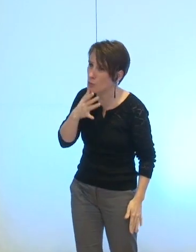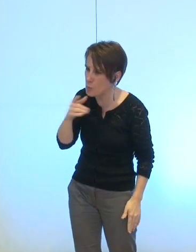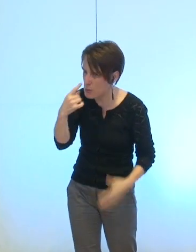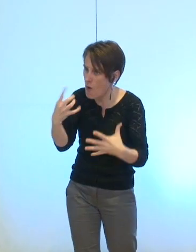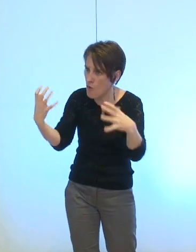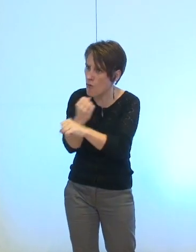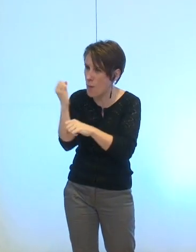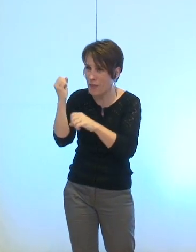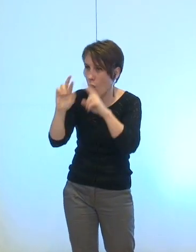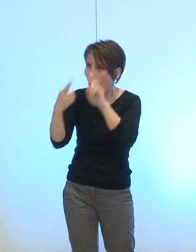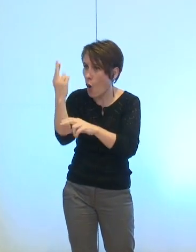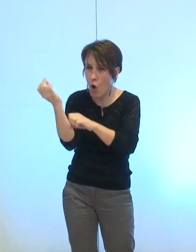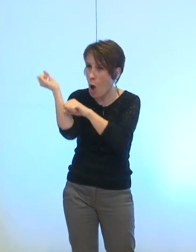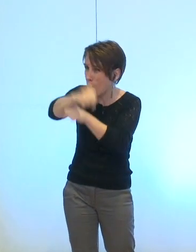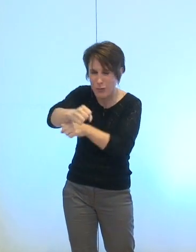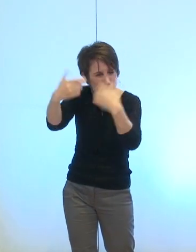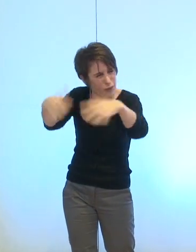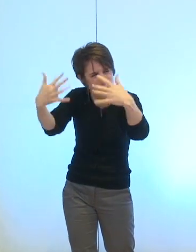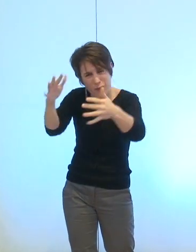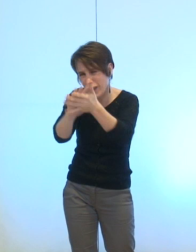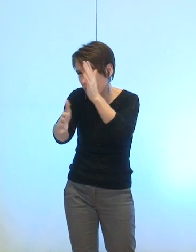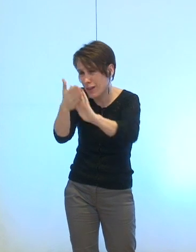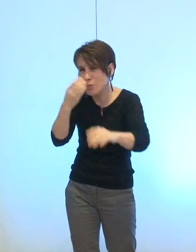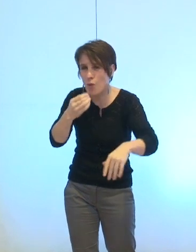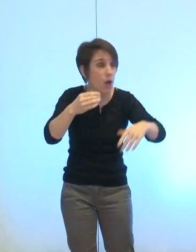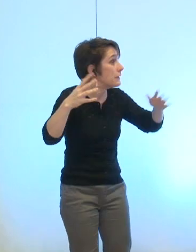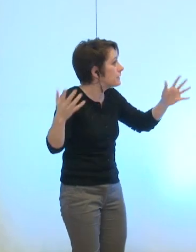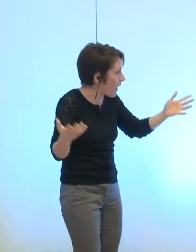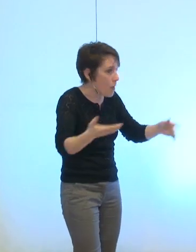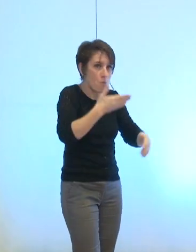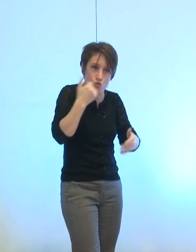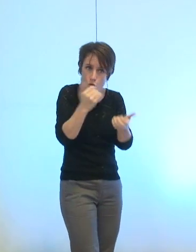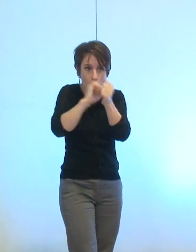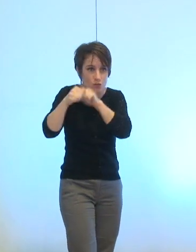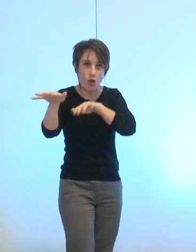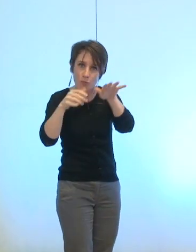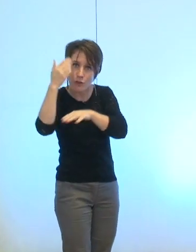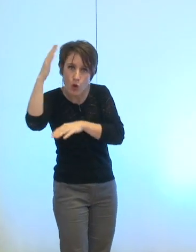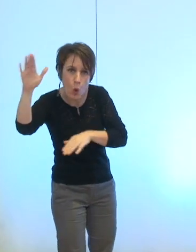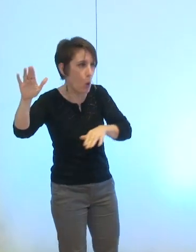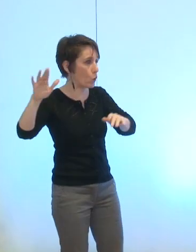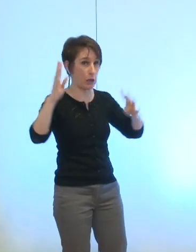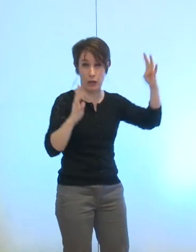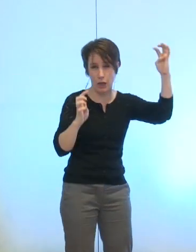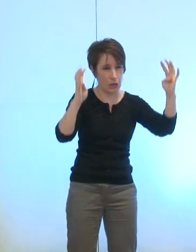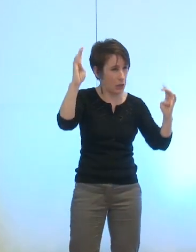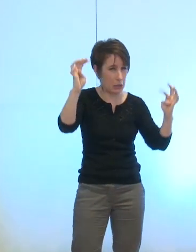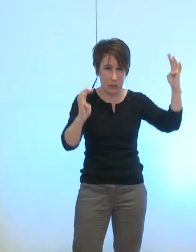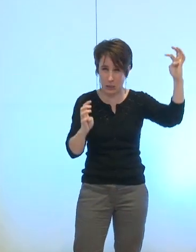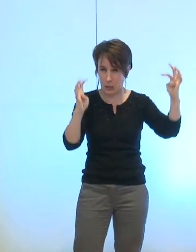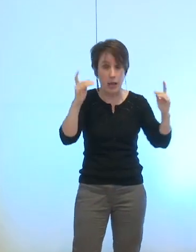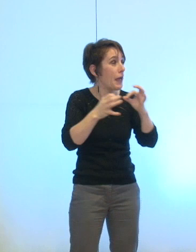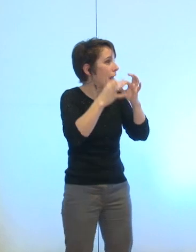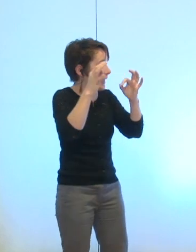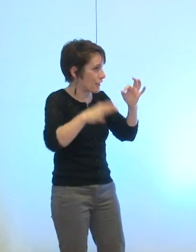le record le record est battu et bien cela aurait changé et cela aurait coûté moins cher au